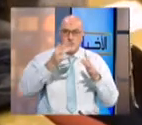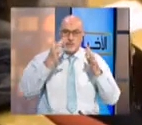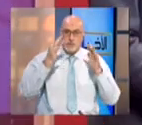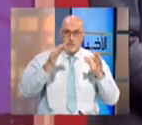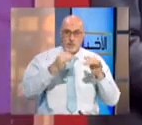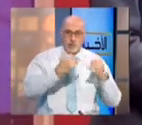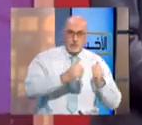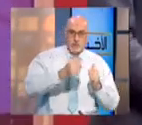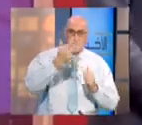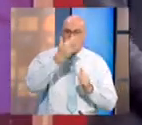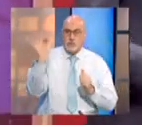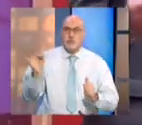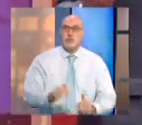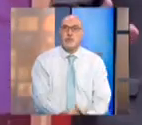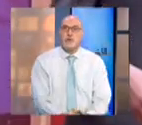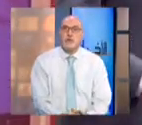البلدين.